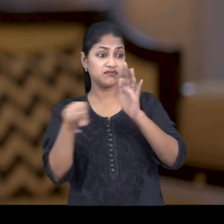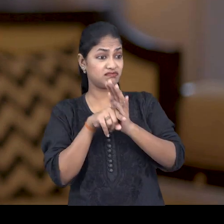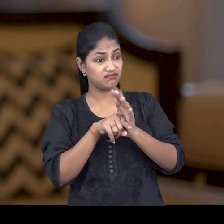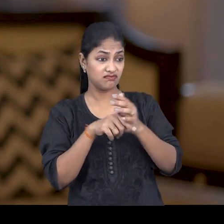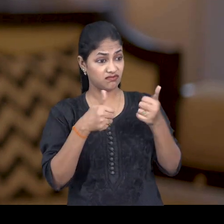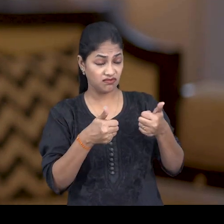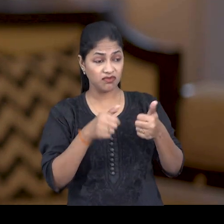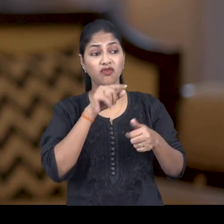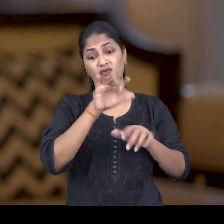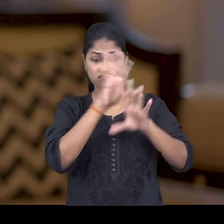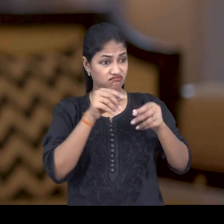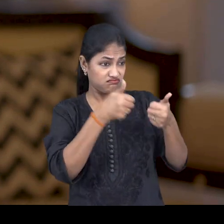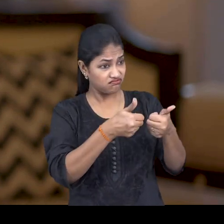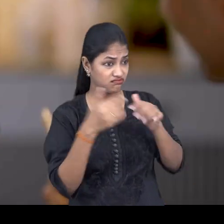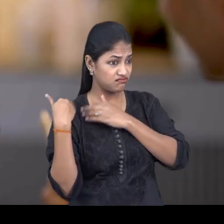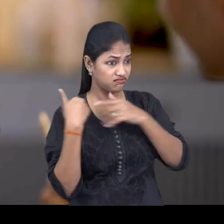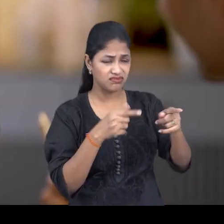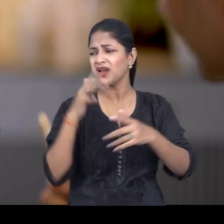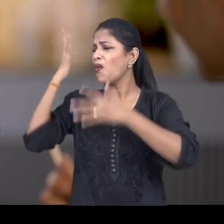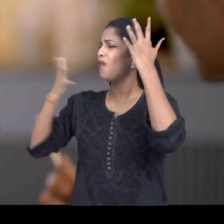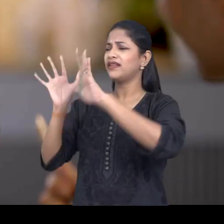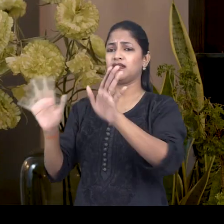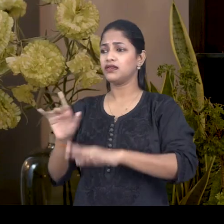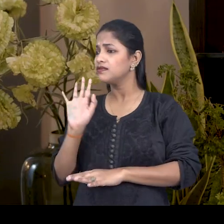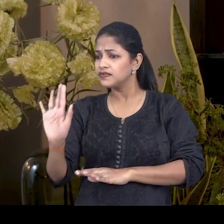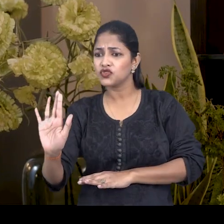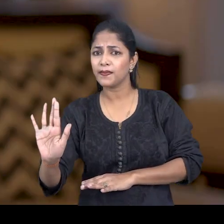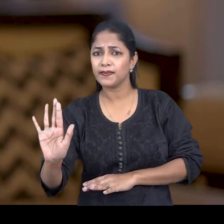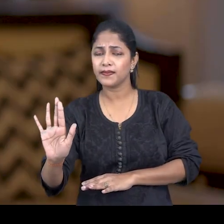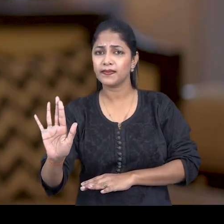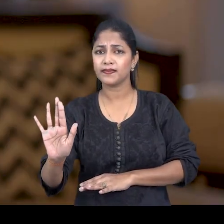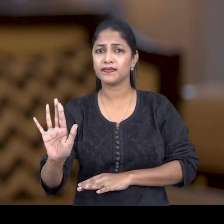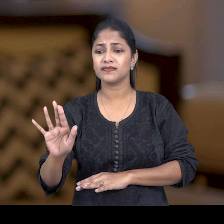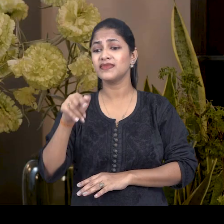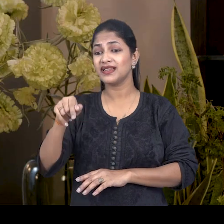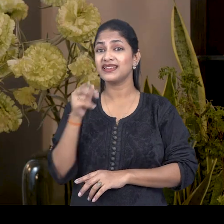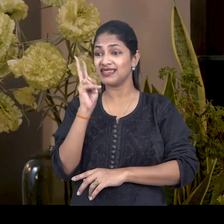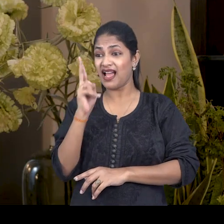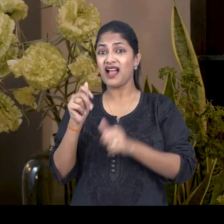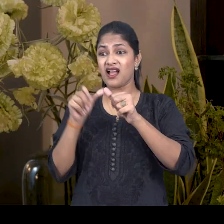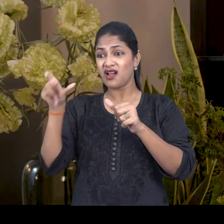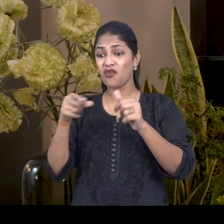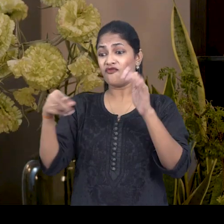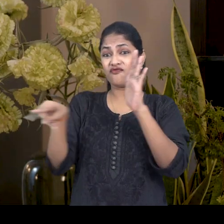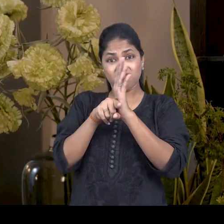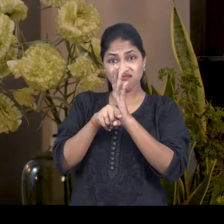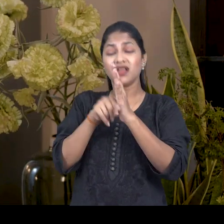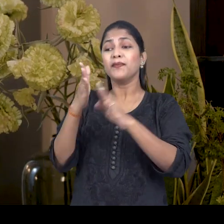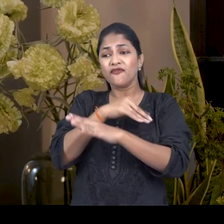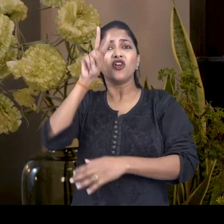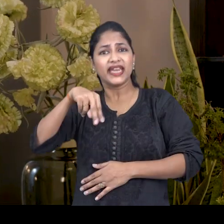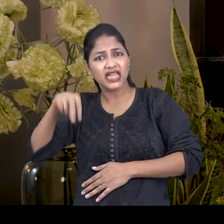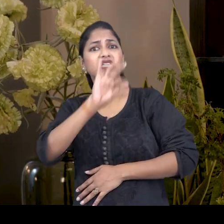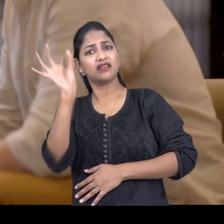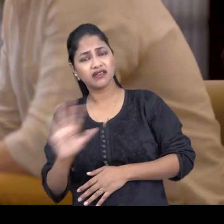હું સહી કરું છું, બાકીનું તમે જોઈ લેશો ને. સર, તમે નિશ્ચિંત રહો. અરે ઉભા રહો. ટ્રેડિંગ એકાઉન્ટના ફોર્મમાં સહી કરતા પહેલા